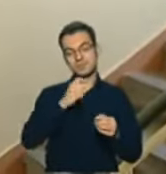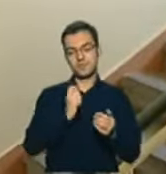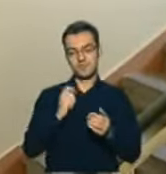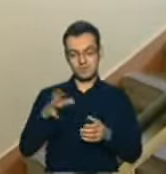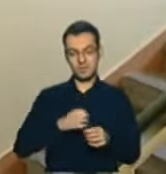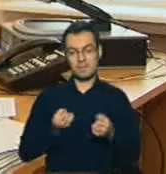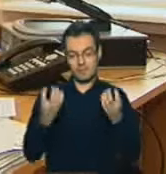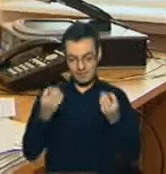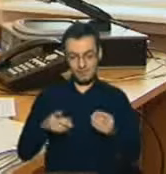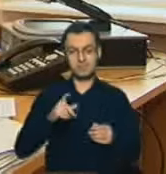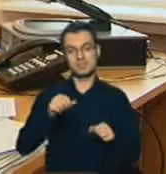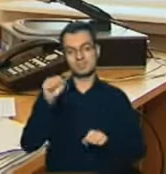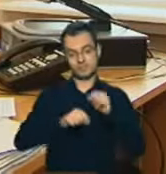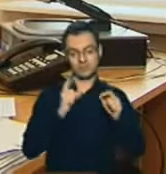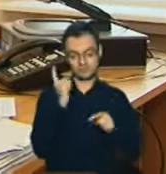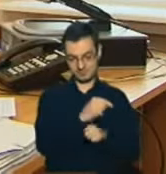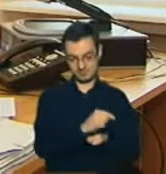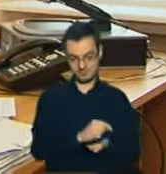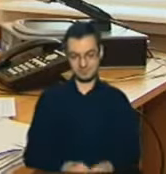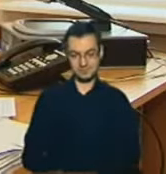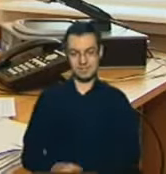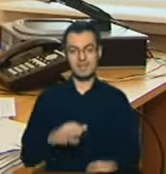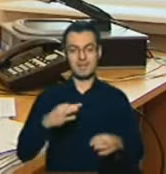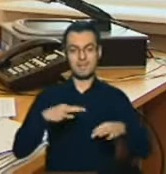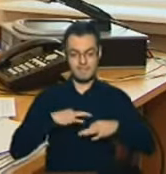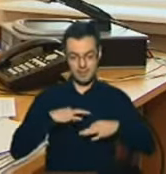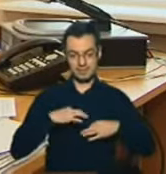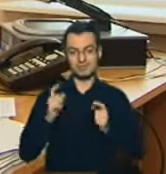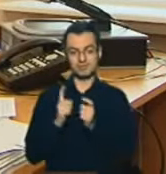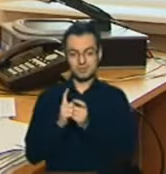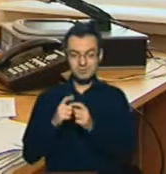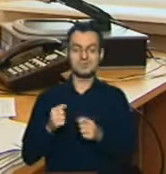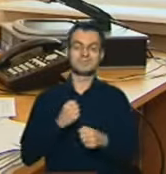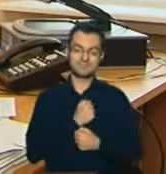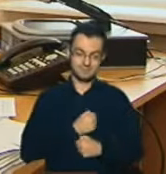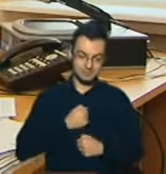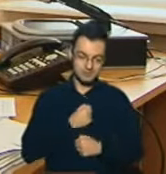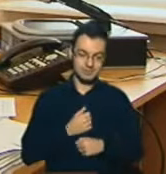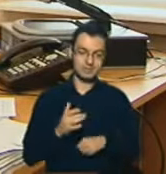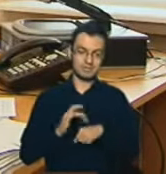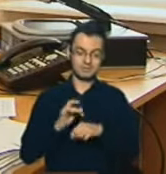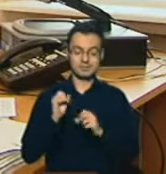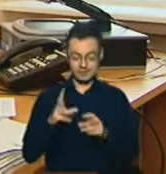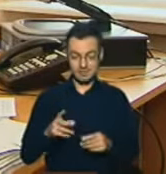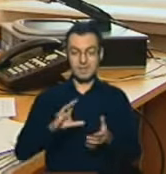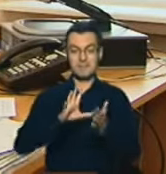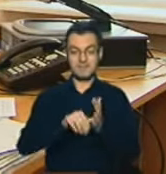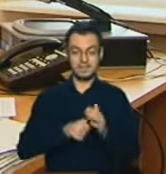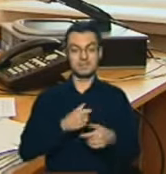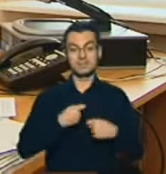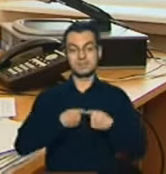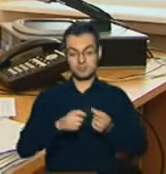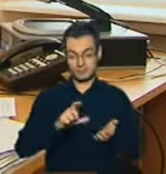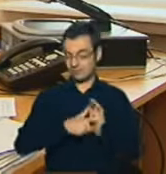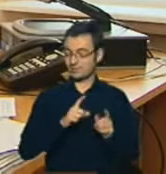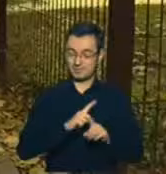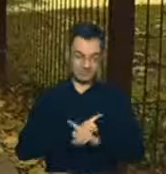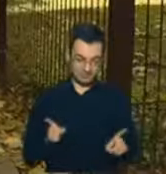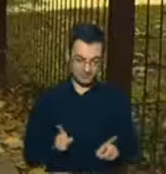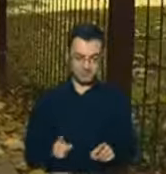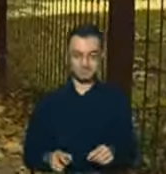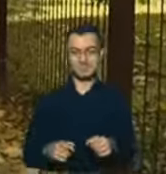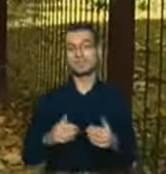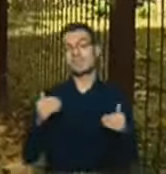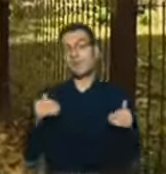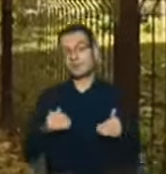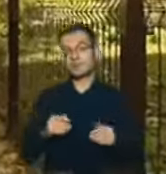sądach procesują. Dla pani i sąsiadów przykre to niestety niesie implikacje. Miastu dalej sprzedawać lokali nie wolno, bo a